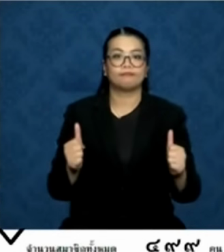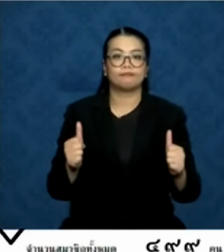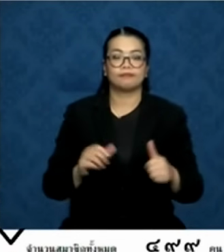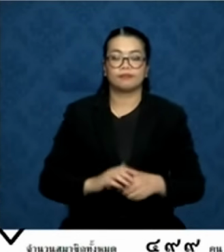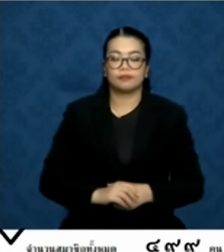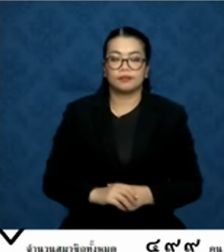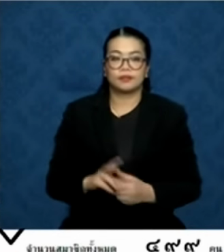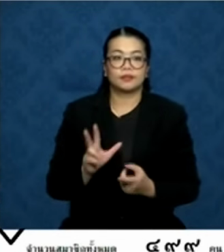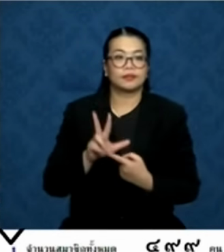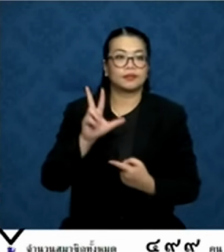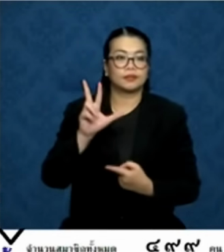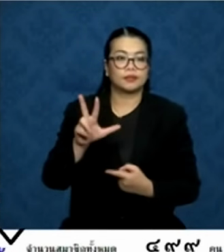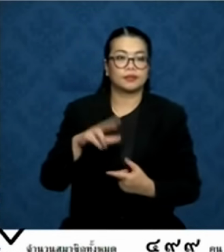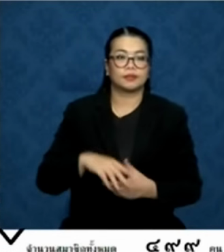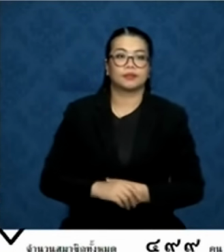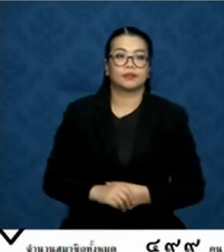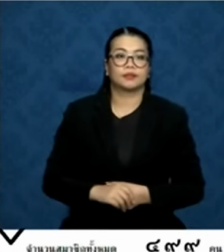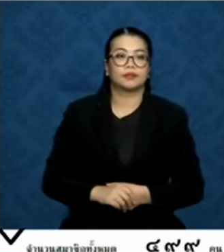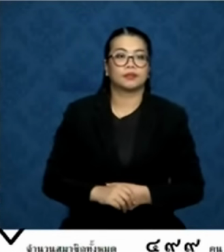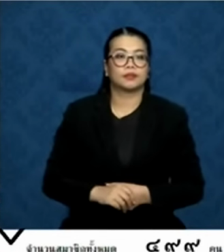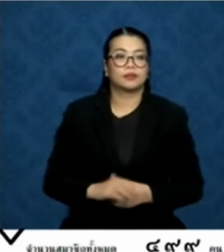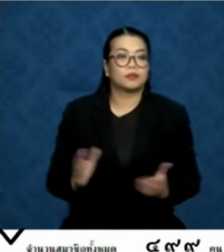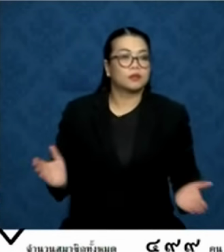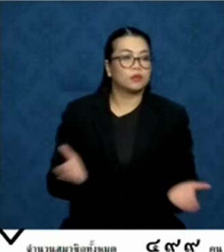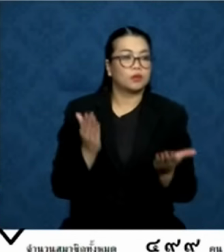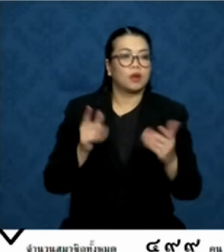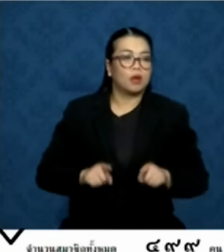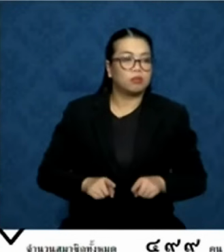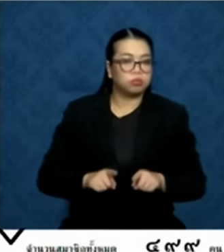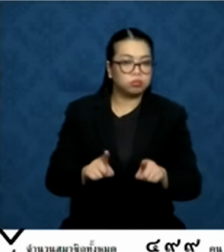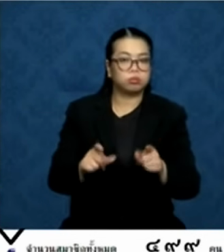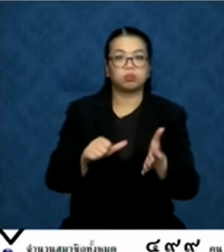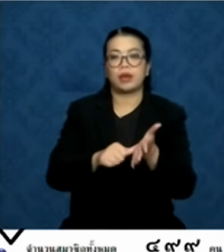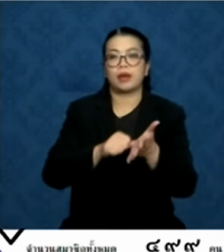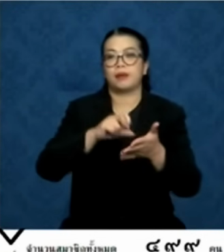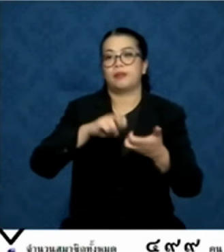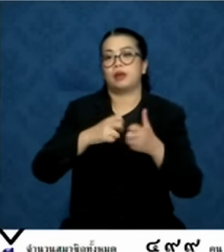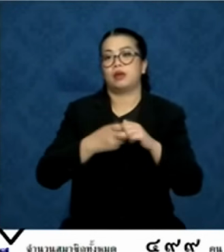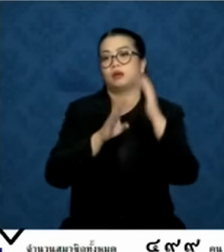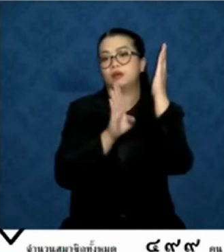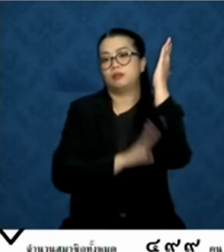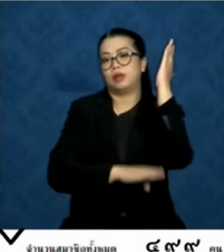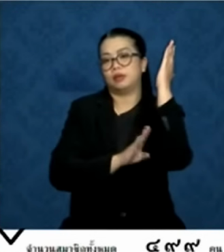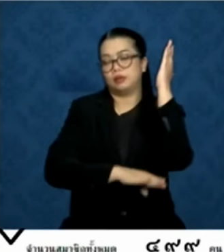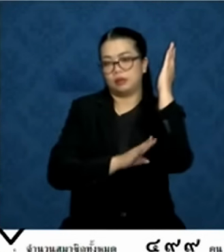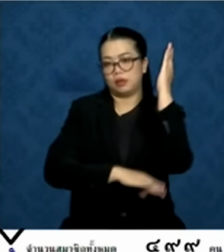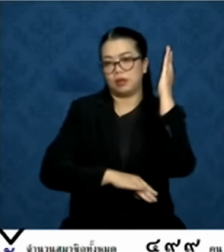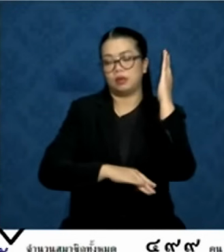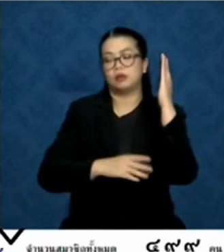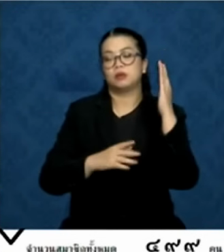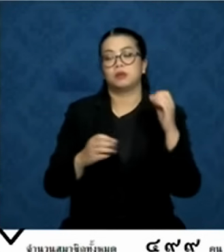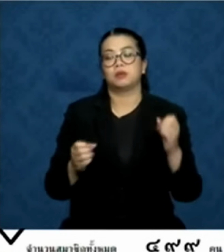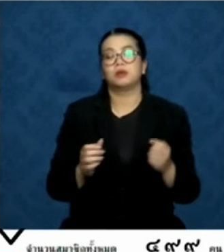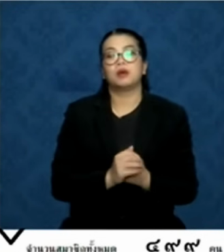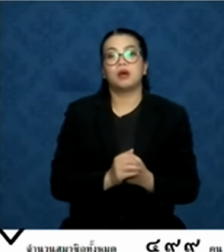ข้อ 3. การขับเคลื่อนการแก้ไขปัญหาจังหวัดชายแดนภาคใต้งบประมาณ